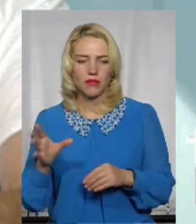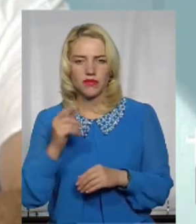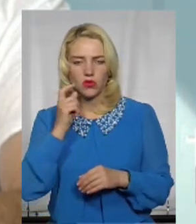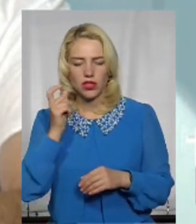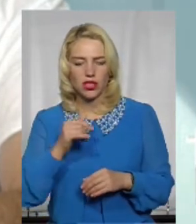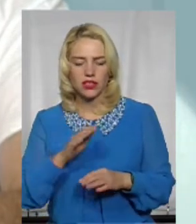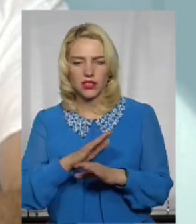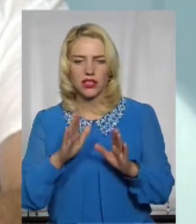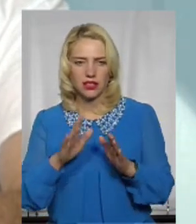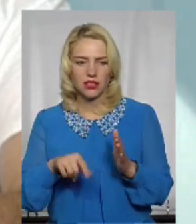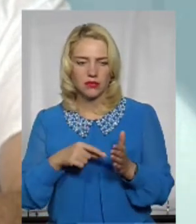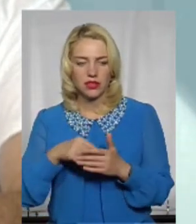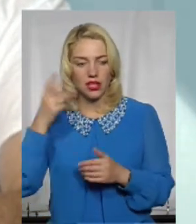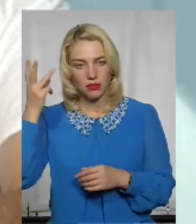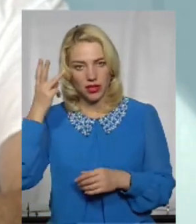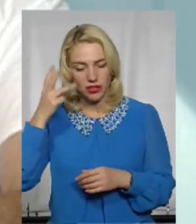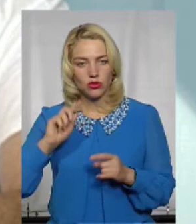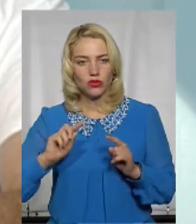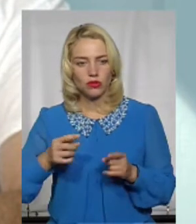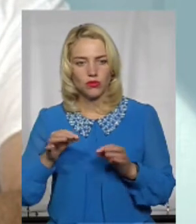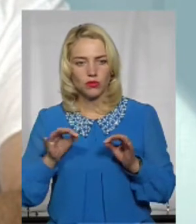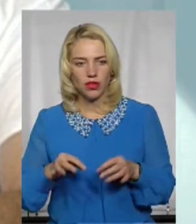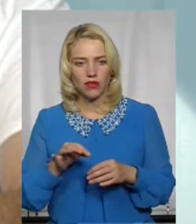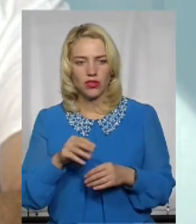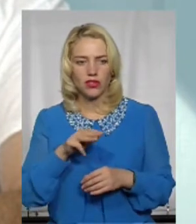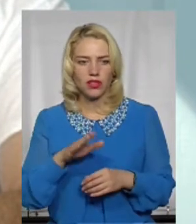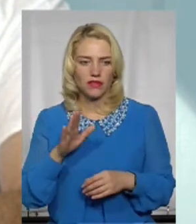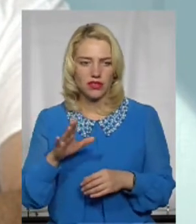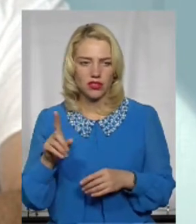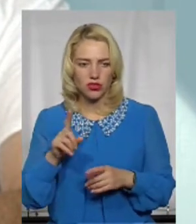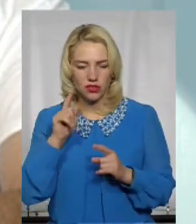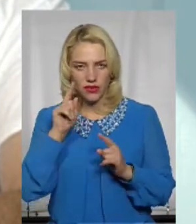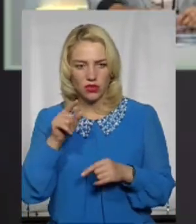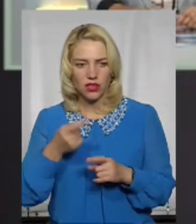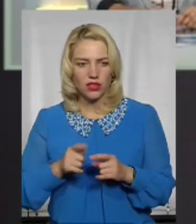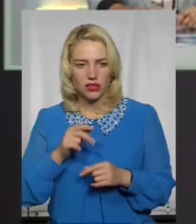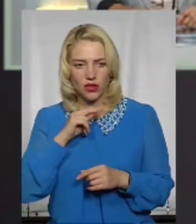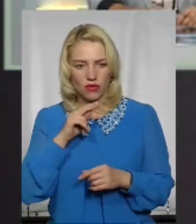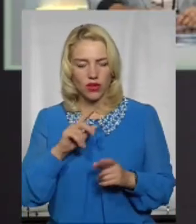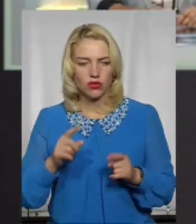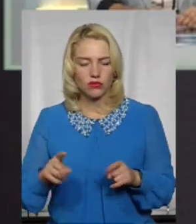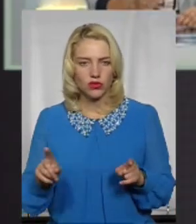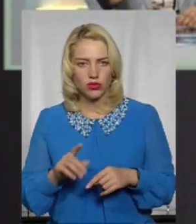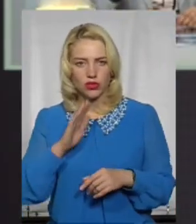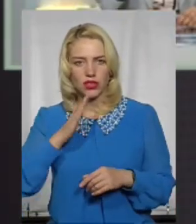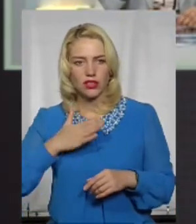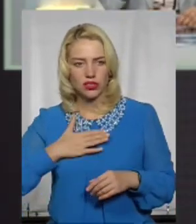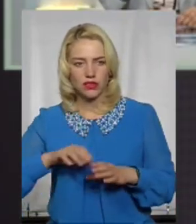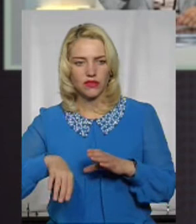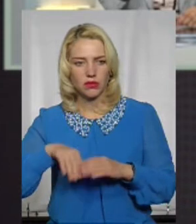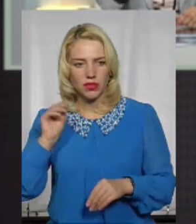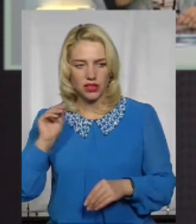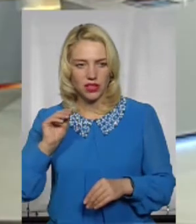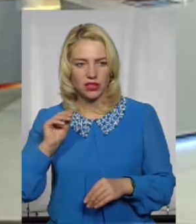чи міста Хмельницького. Тому правильно Тетяна Васильівна, що звернула на це увагу, тому що наш